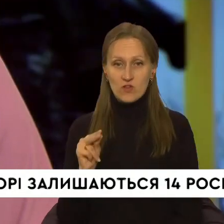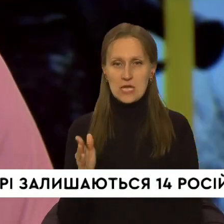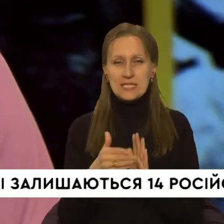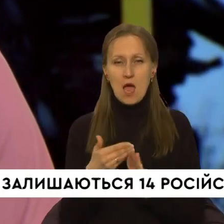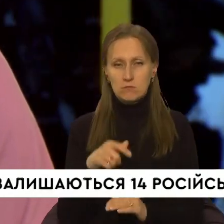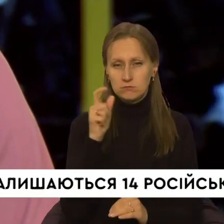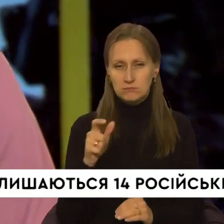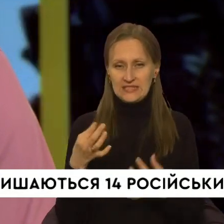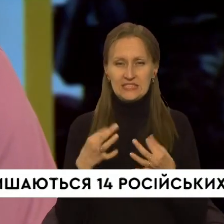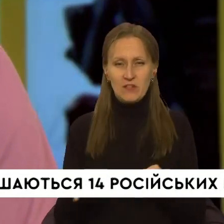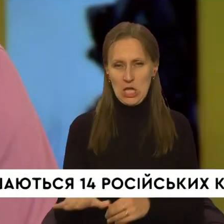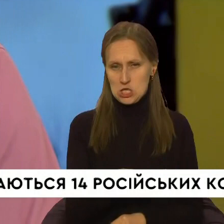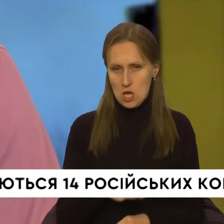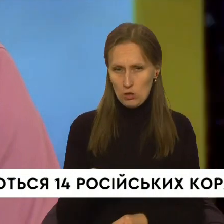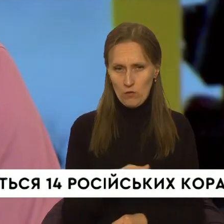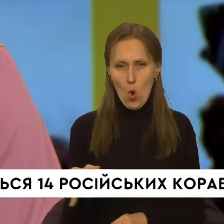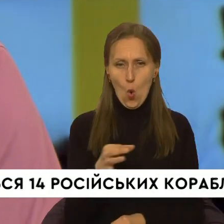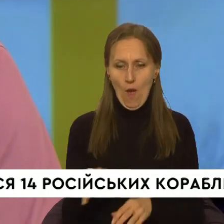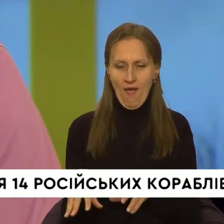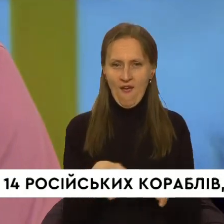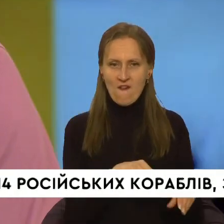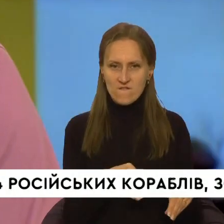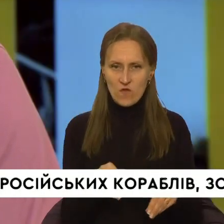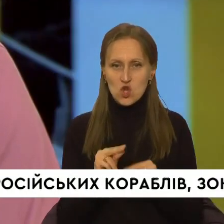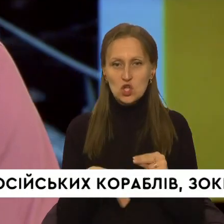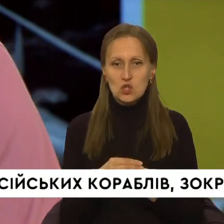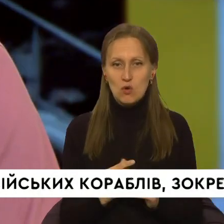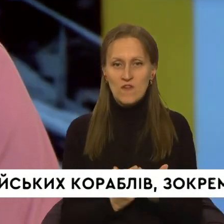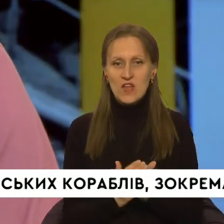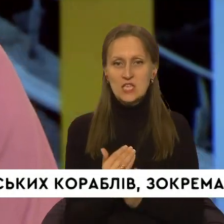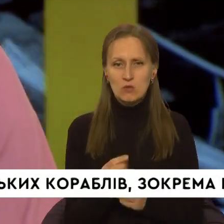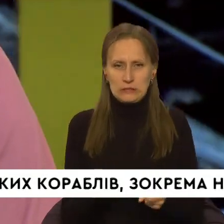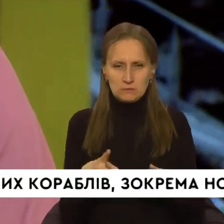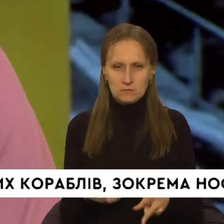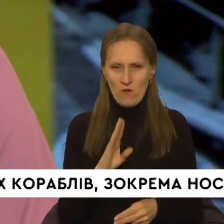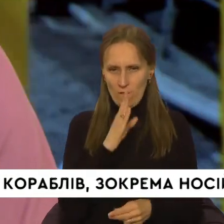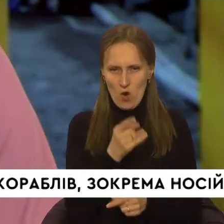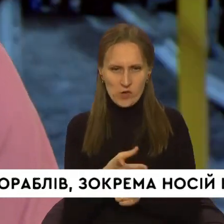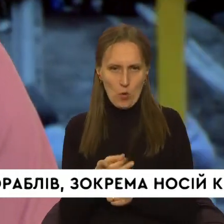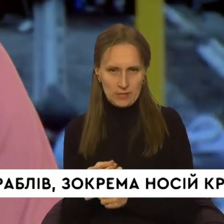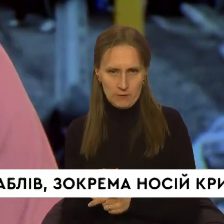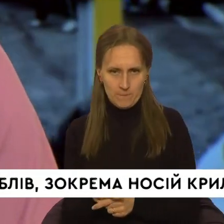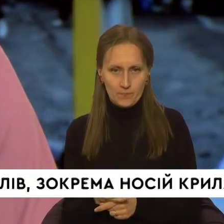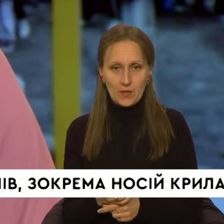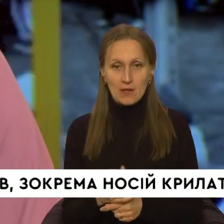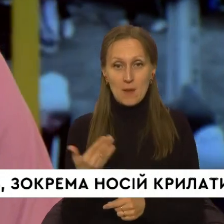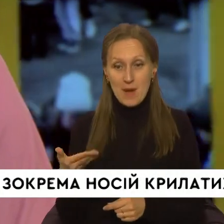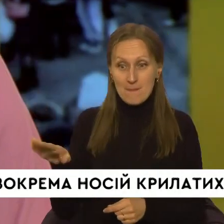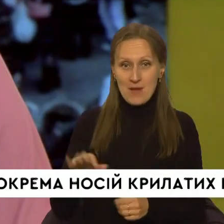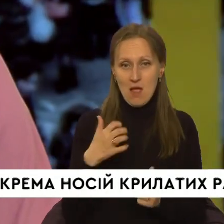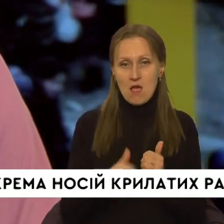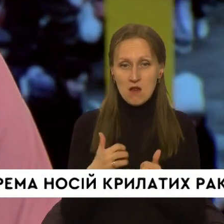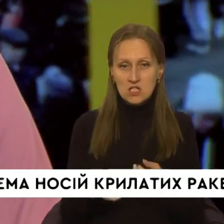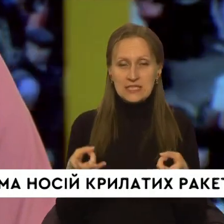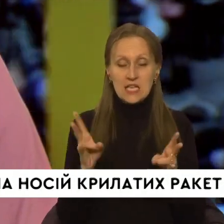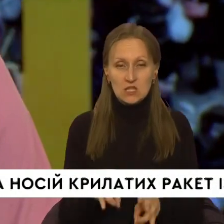закликає мешканців звільнених територій області евакуюватися через високий ризик ворожих обстрілів. На правобережній